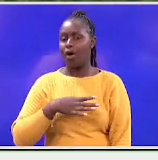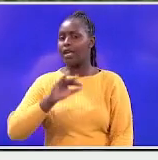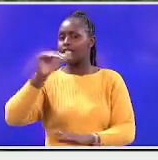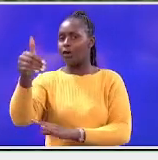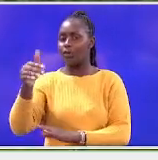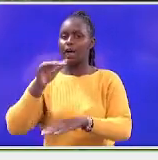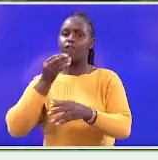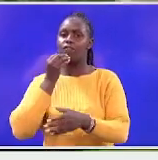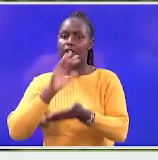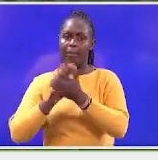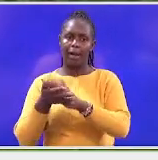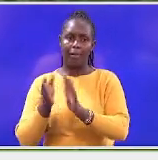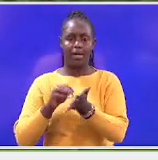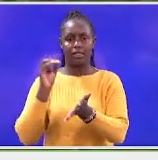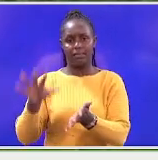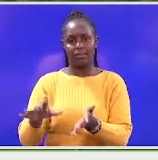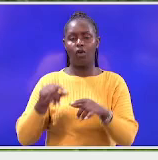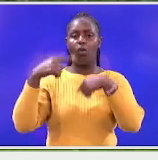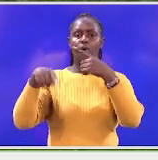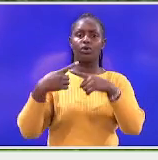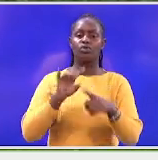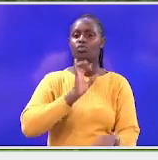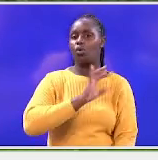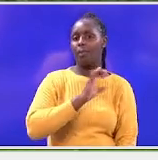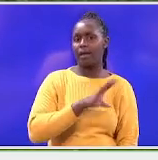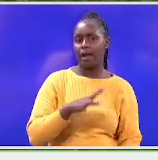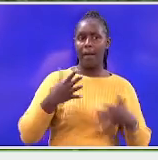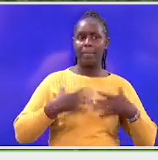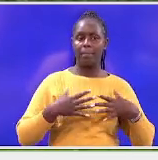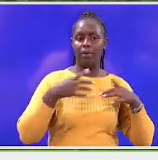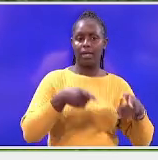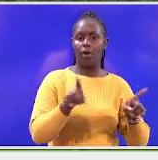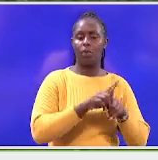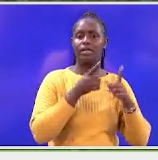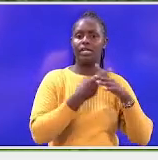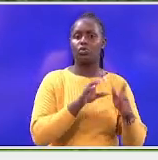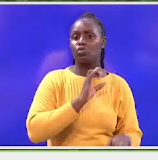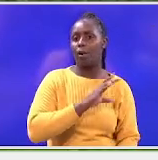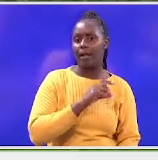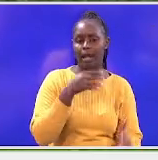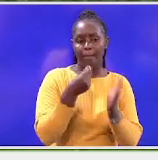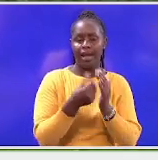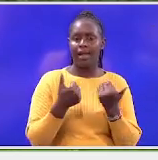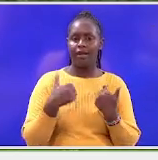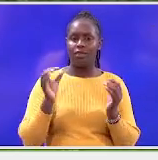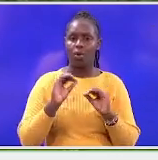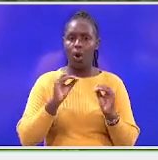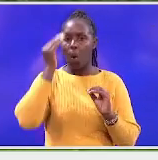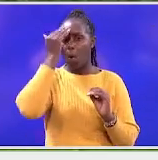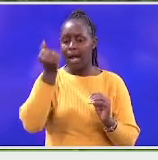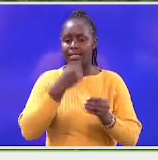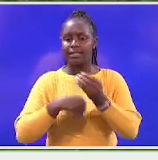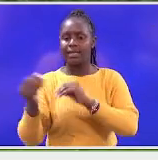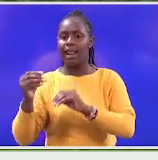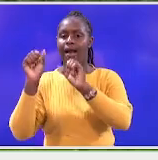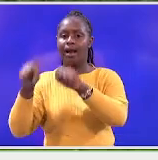juu, watu watazidi kulalamika. Hapa pia watu wataanza kulalamika hakuna fedha, kwa sababu hakuna kitu chote kinaweza